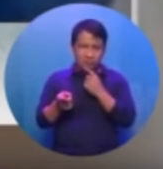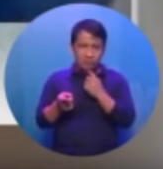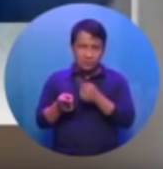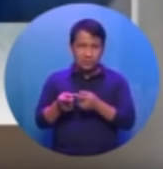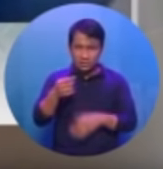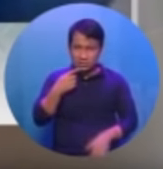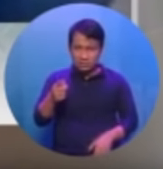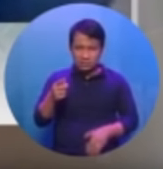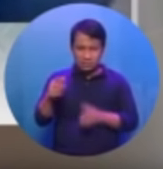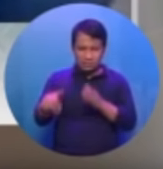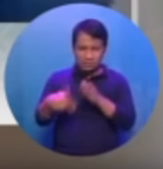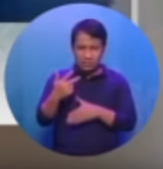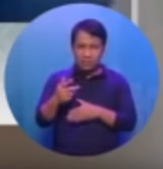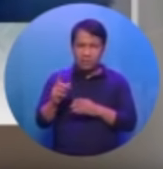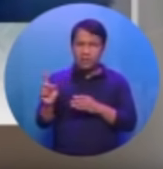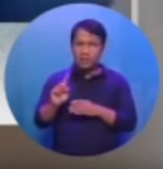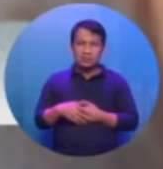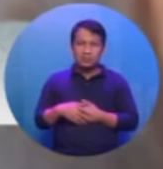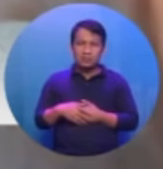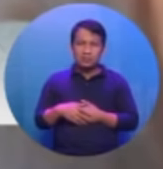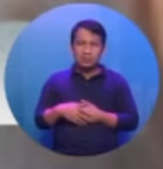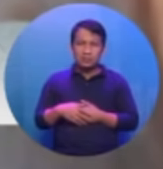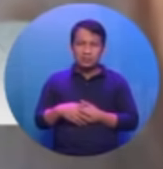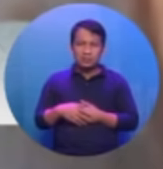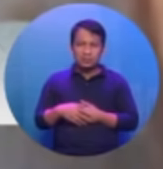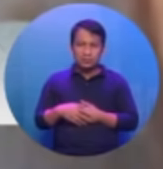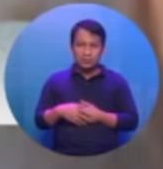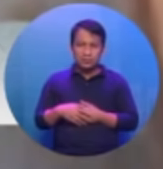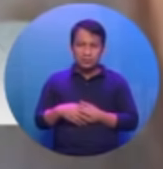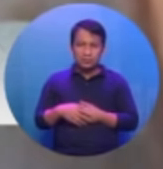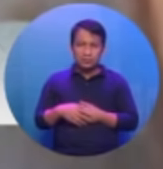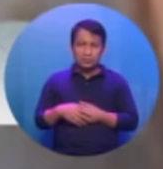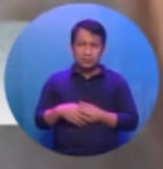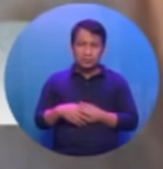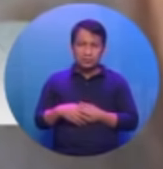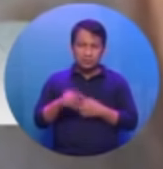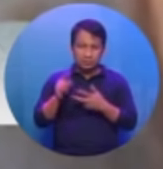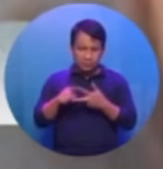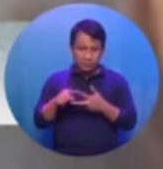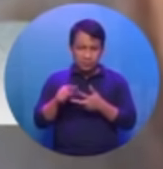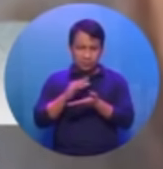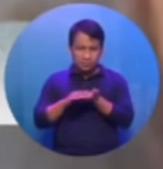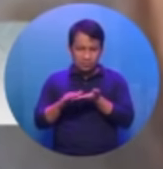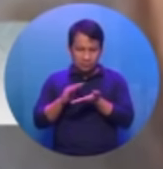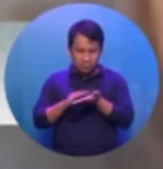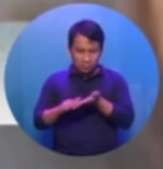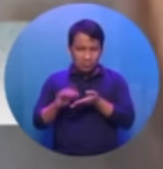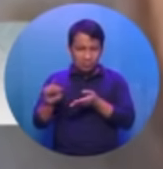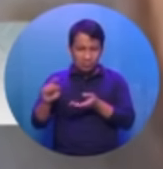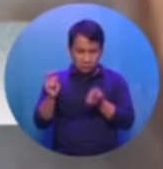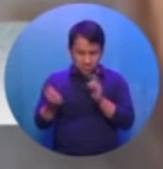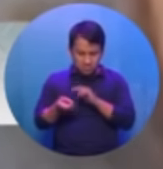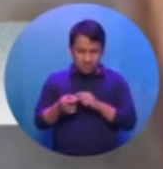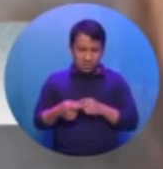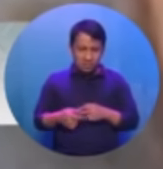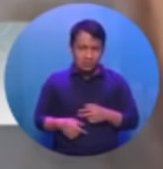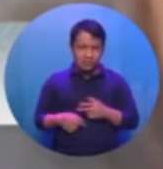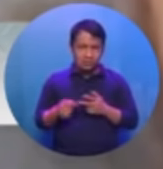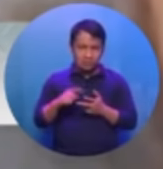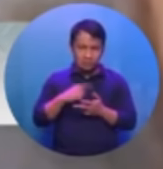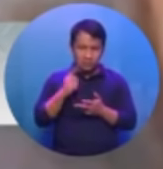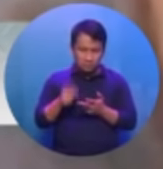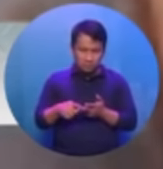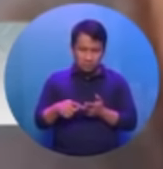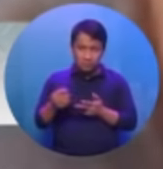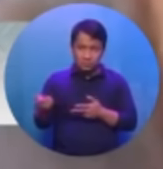po yan sa kanya, ano po naging reaksyon niya? Nung pangalawa po, sir, pinatawad siya para upang magbago. Tapos, kung lumapit po ako